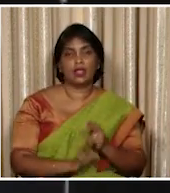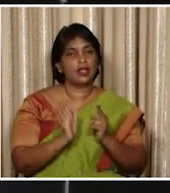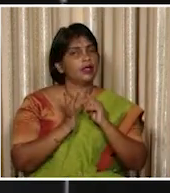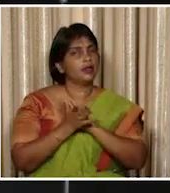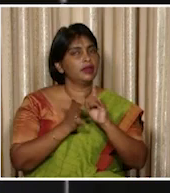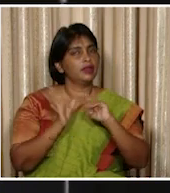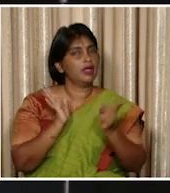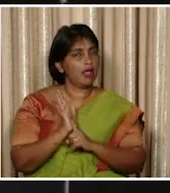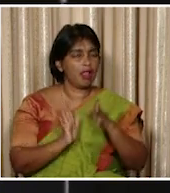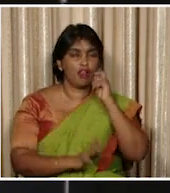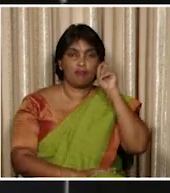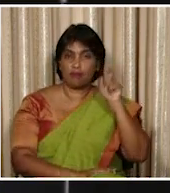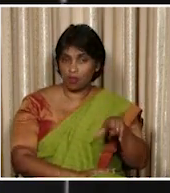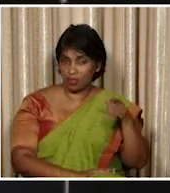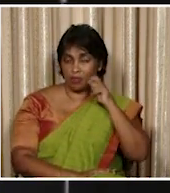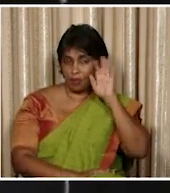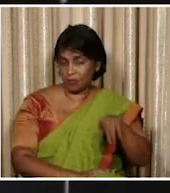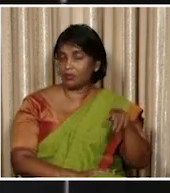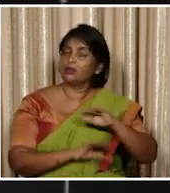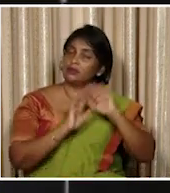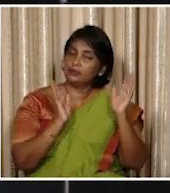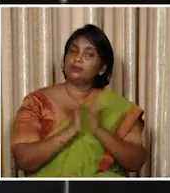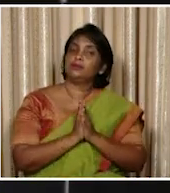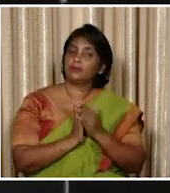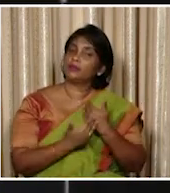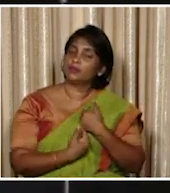ෆාරුක් පුත්‍රත්නත් එක්ක හැම දෙනාටම